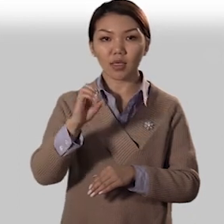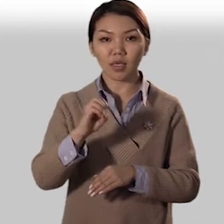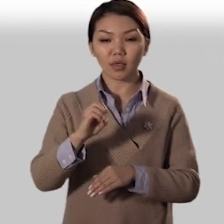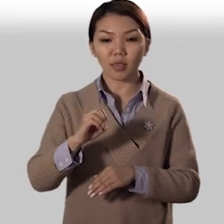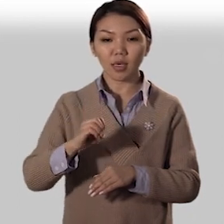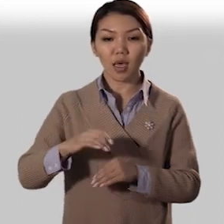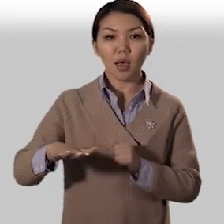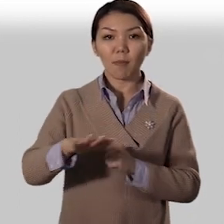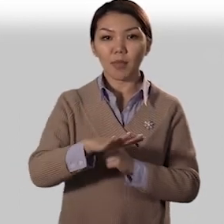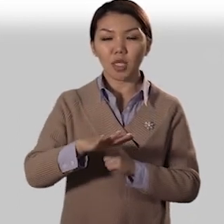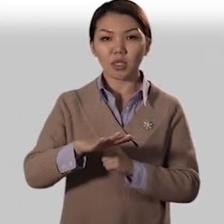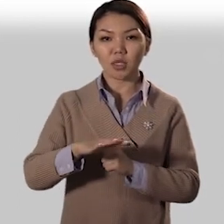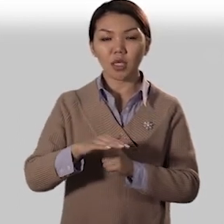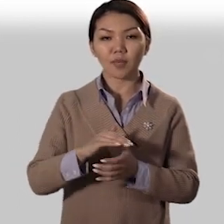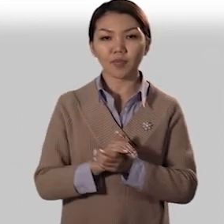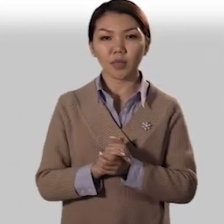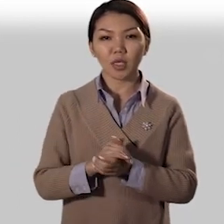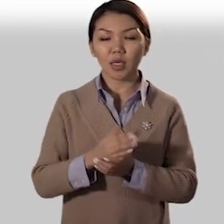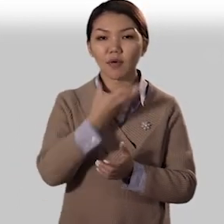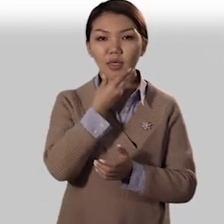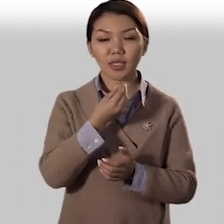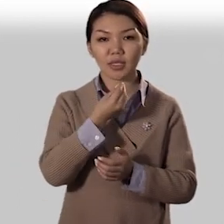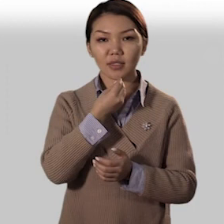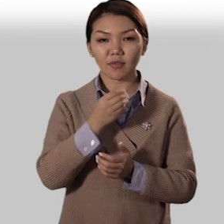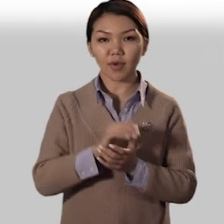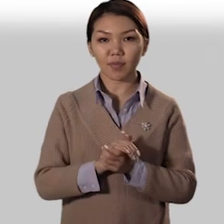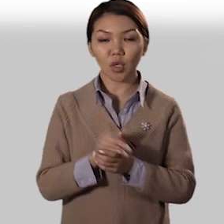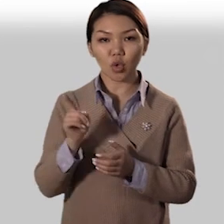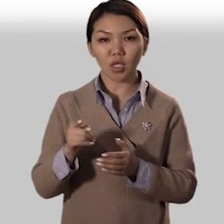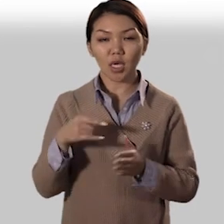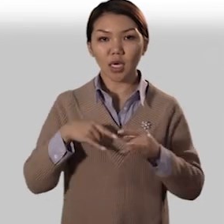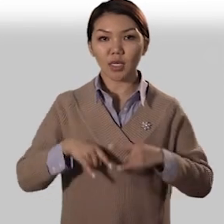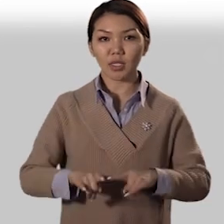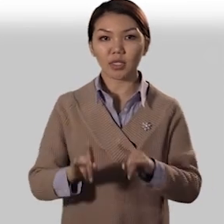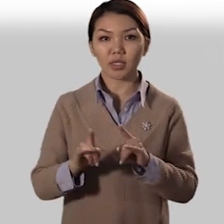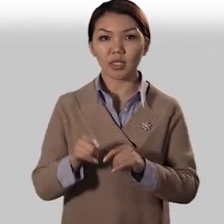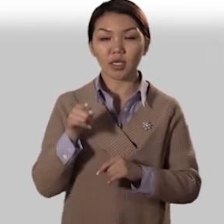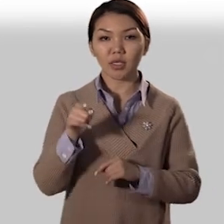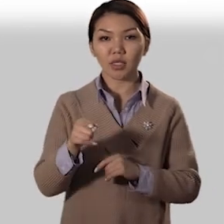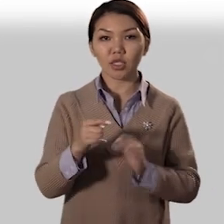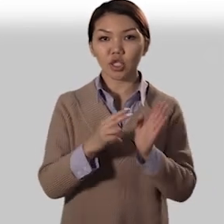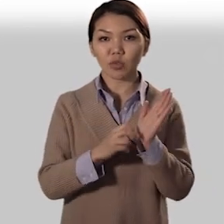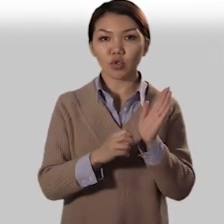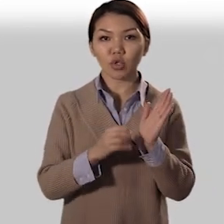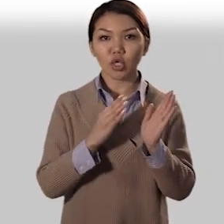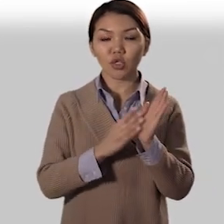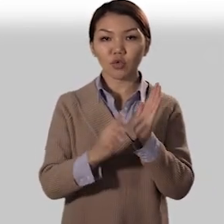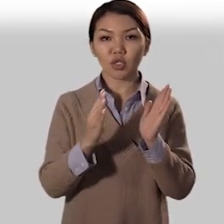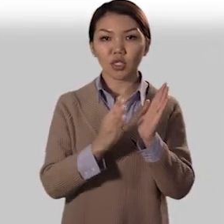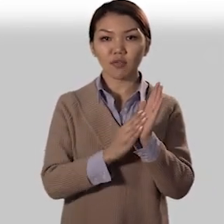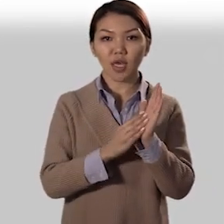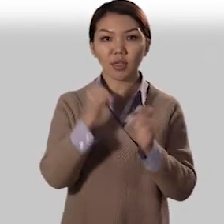сказочно красивым он родился в 1799 году в селе